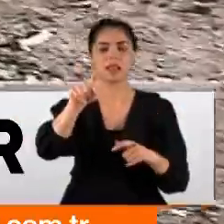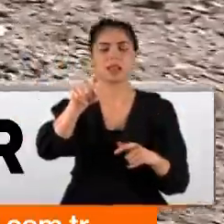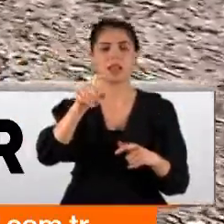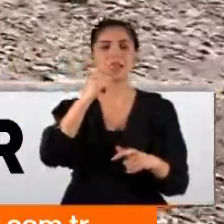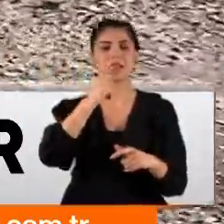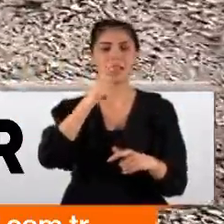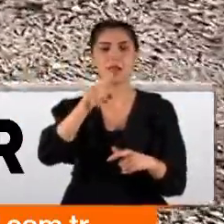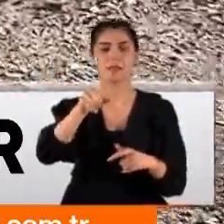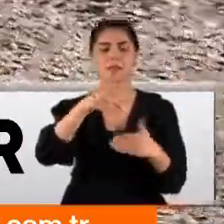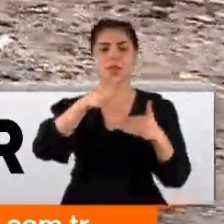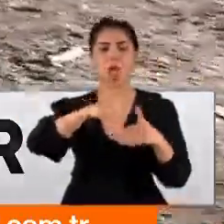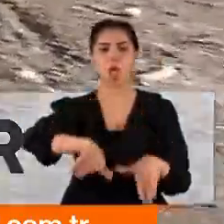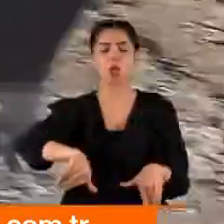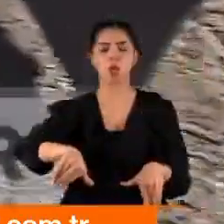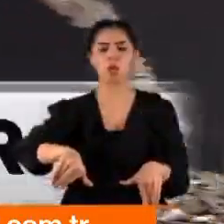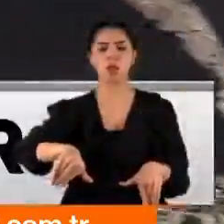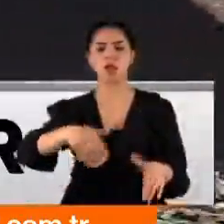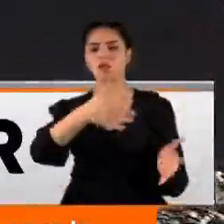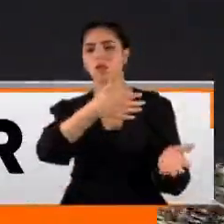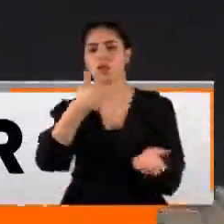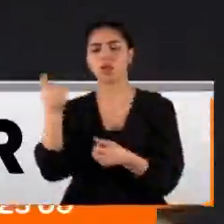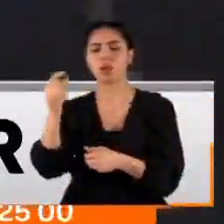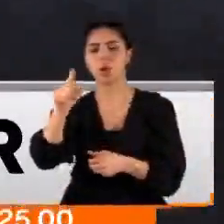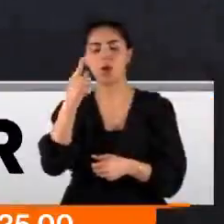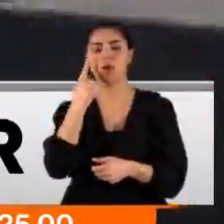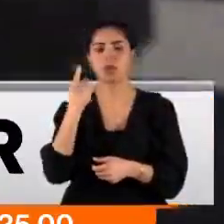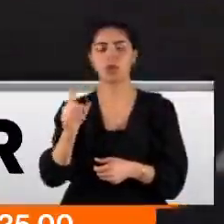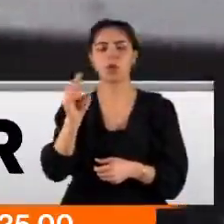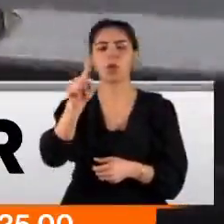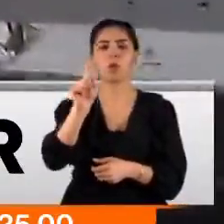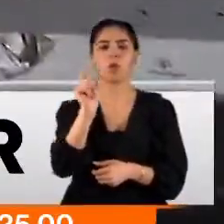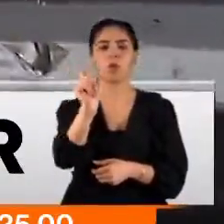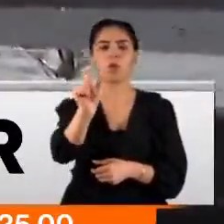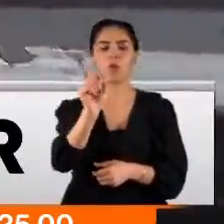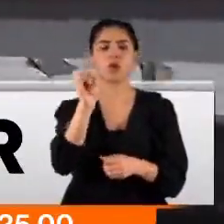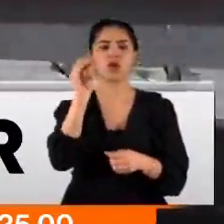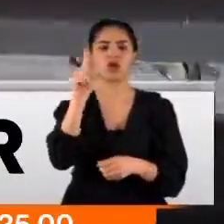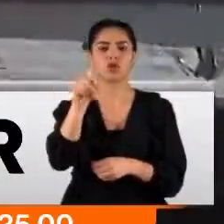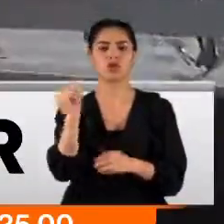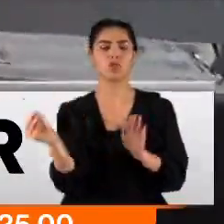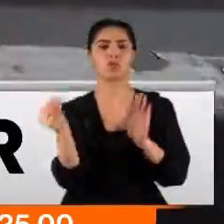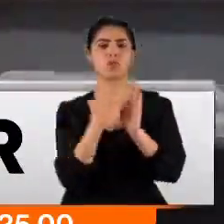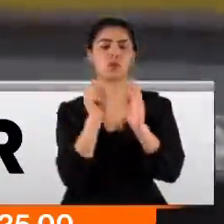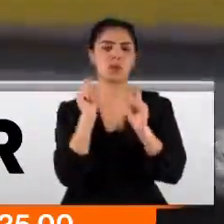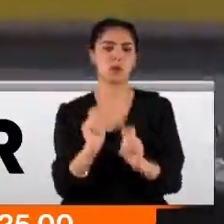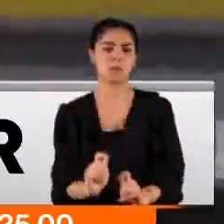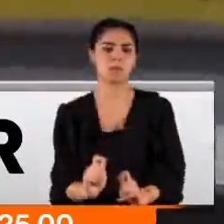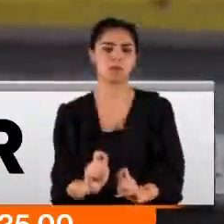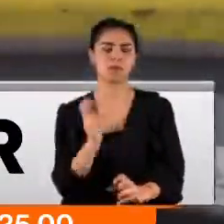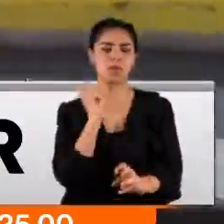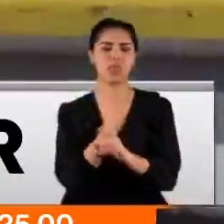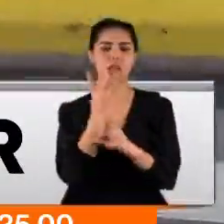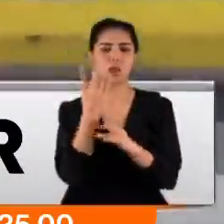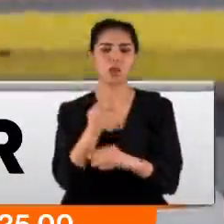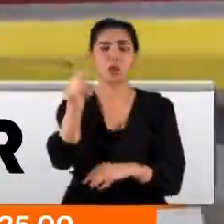darbe sönümleyici tamponu çıkarılmış. Onun yerine farlarını ve uyarı işaretlerini gösteren bir mekanizma yapılmış. Tehlike